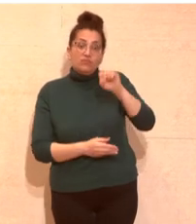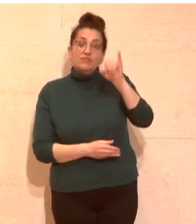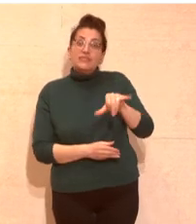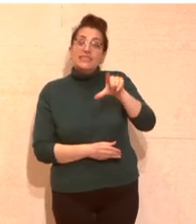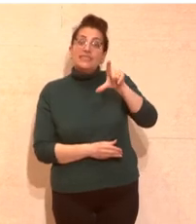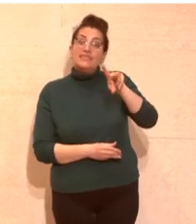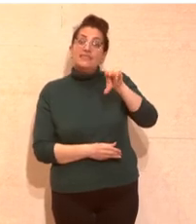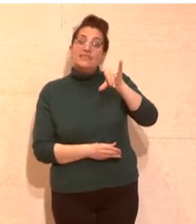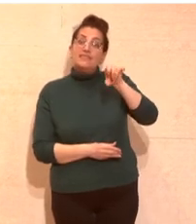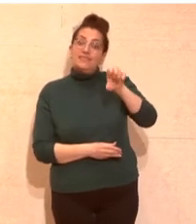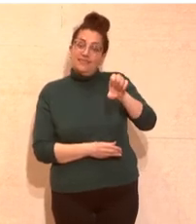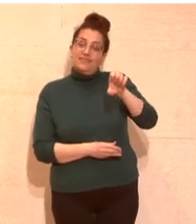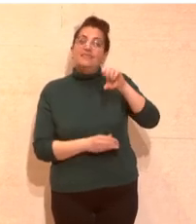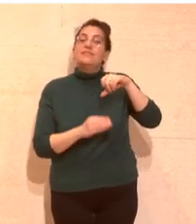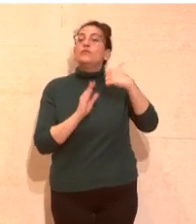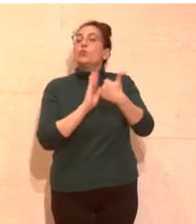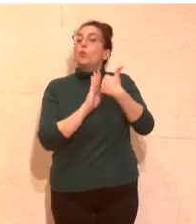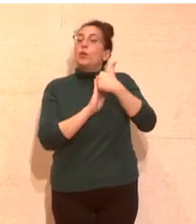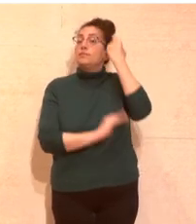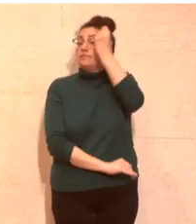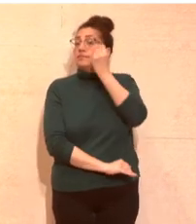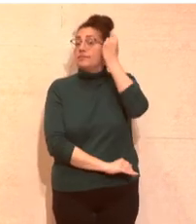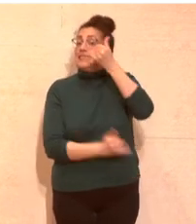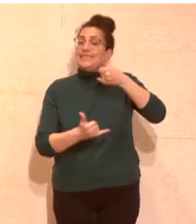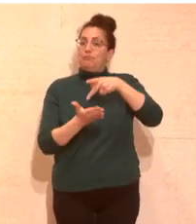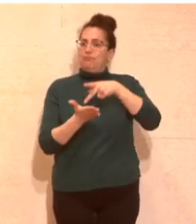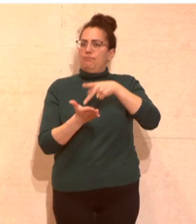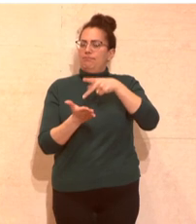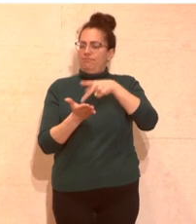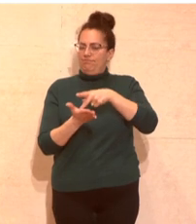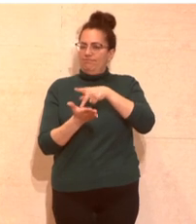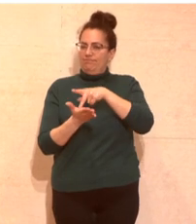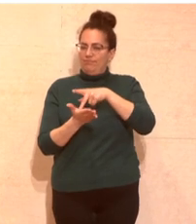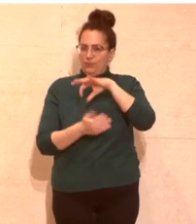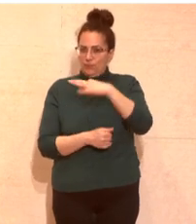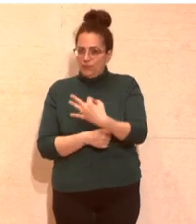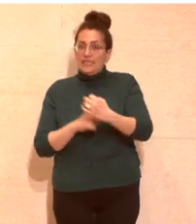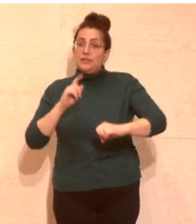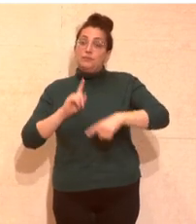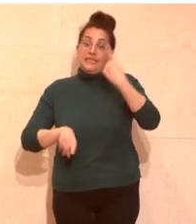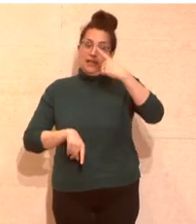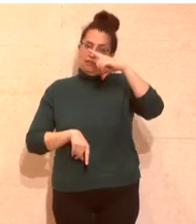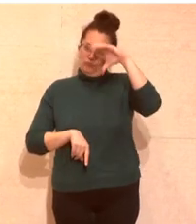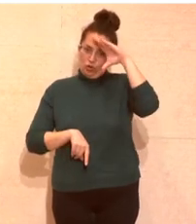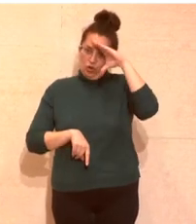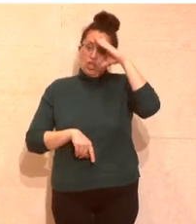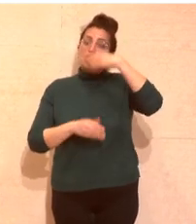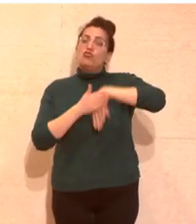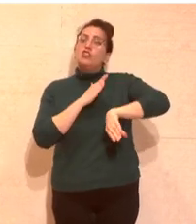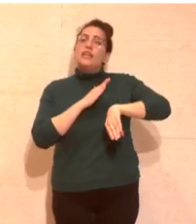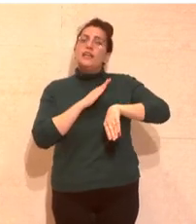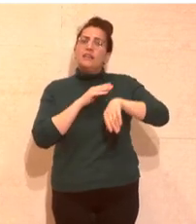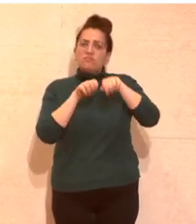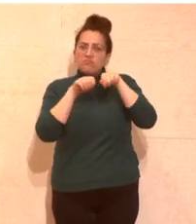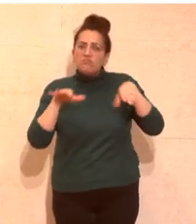est psychiatre ici à Paris, spécialiste du sommeil. Elle est également présidente du réseau Morphée. Le réseau Morphée, vous pourrez